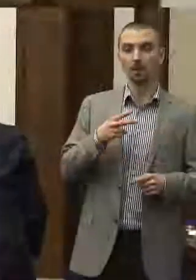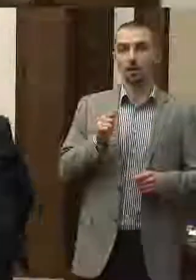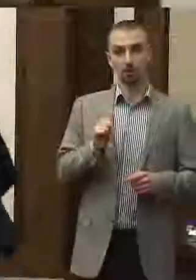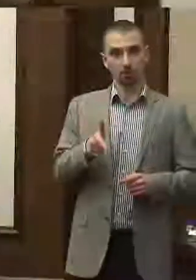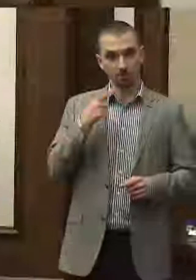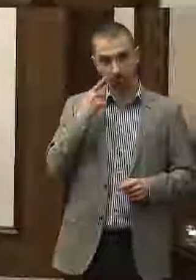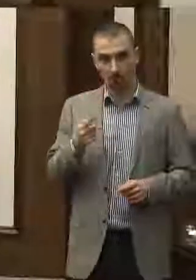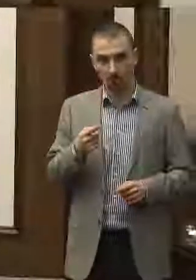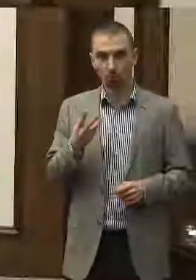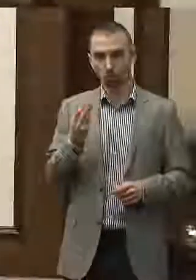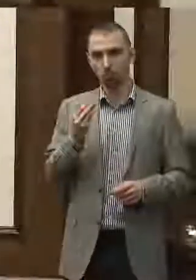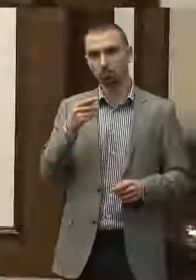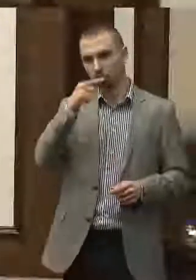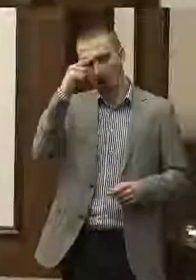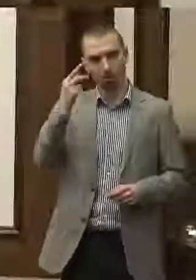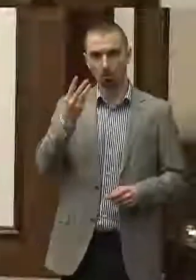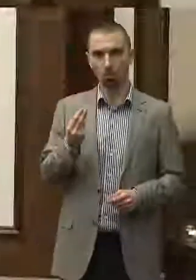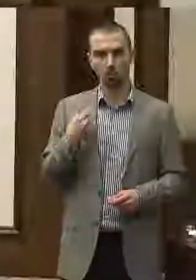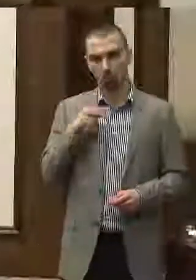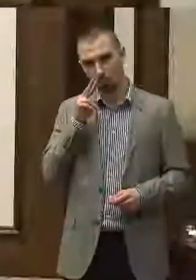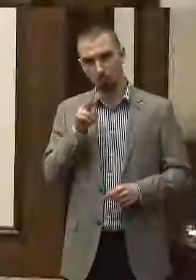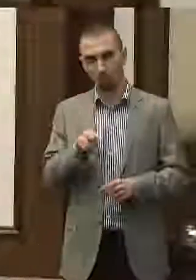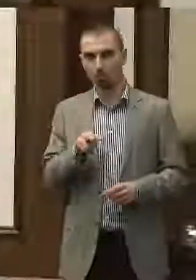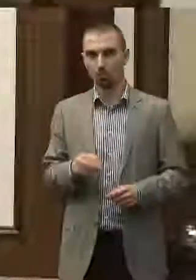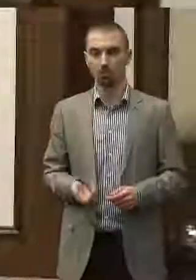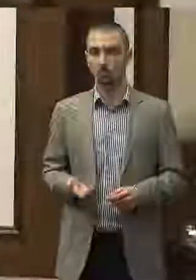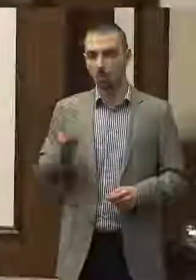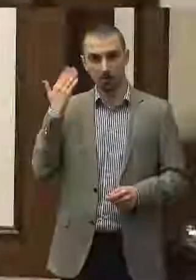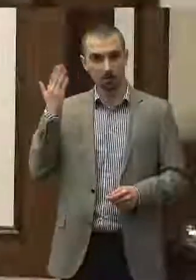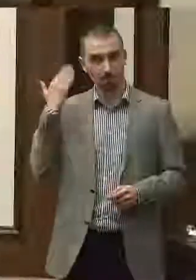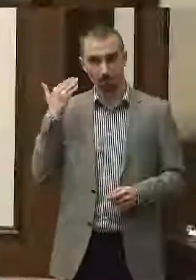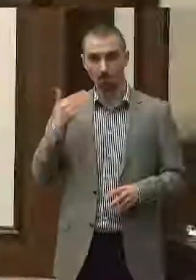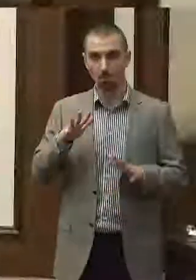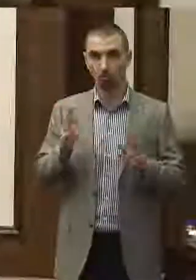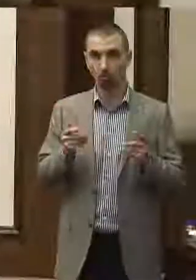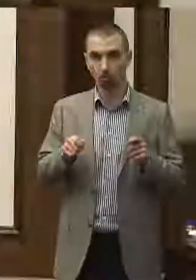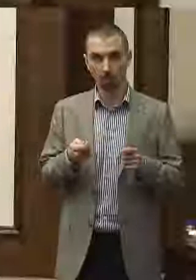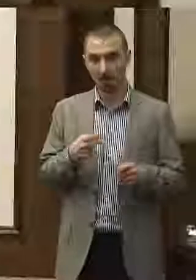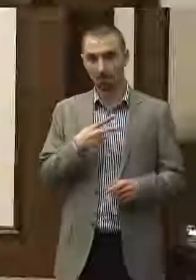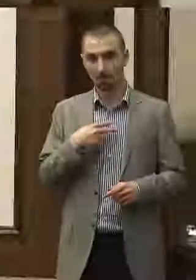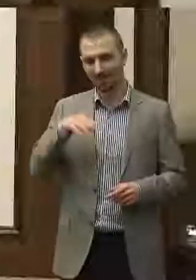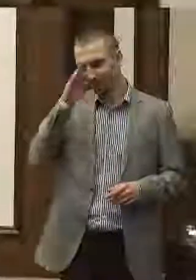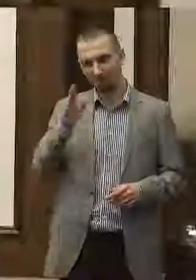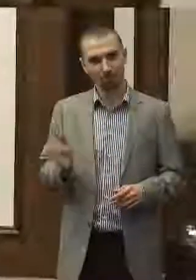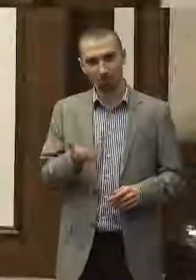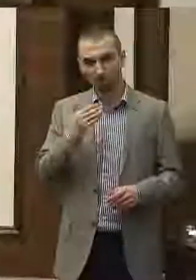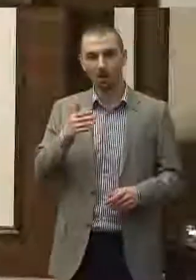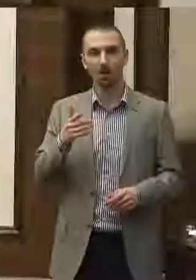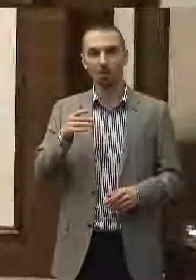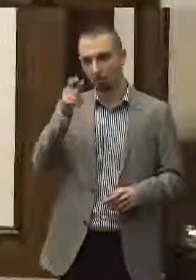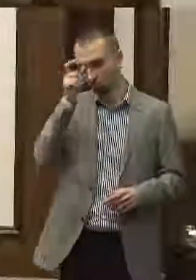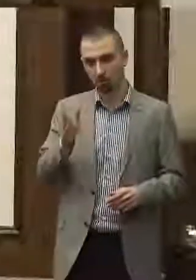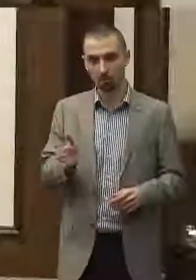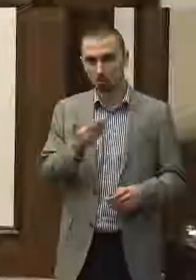bu noktada şanslı görüyorum ki geçtiğimiz günlerde Büyükçekmece ilçesini bırakın, İstanbul'u bırakın, Türkiye'yi de